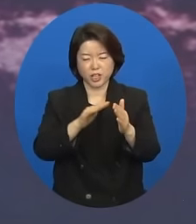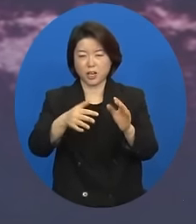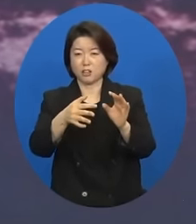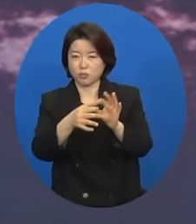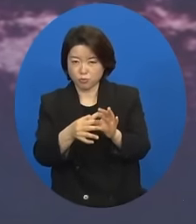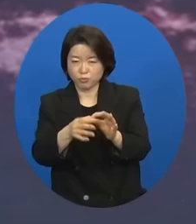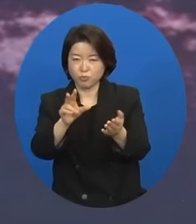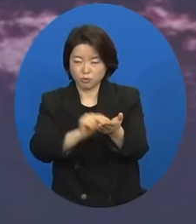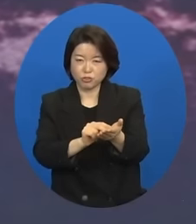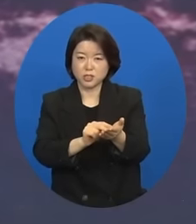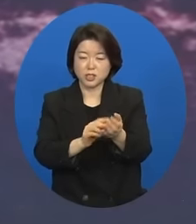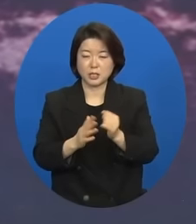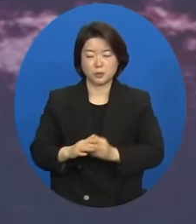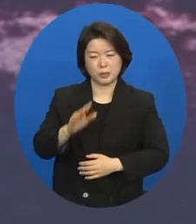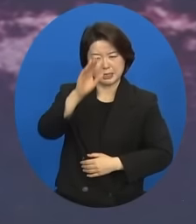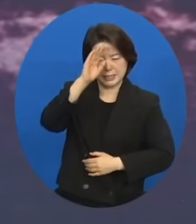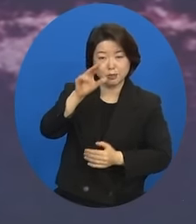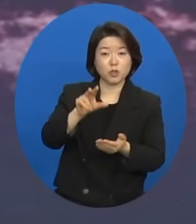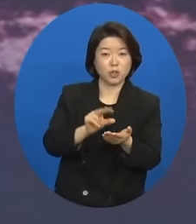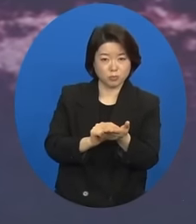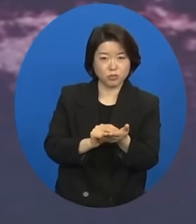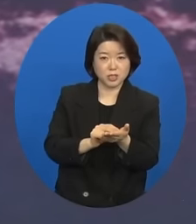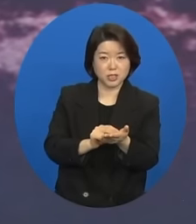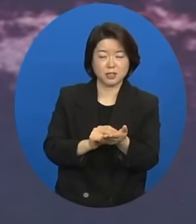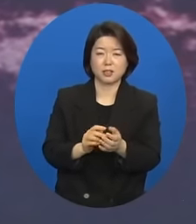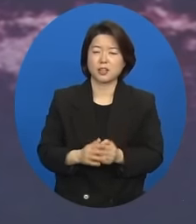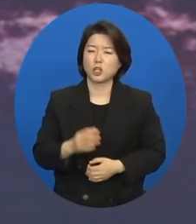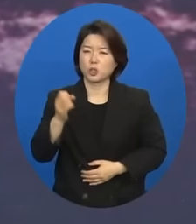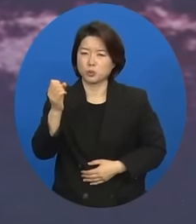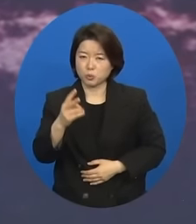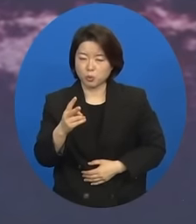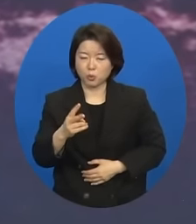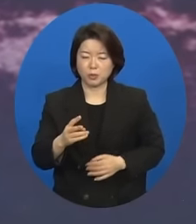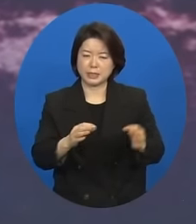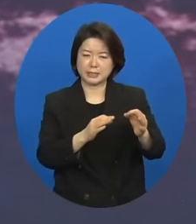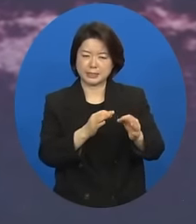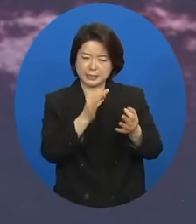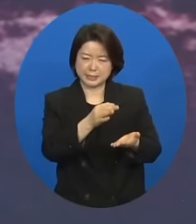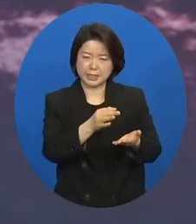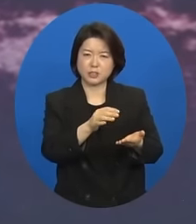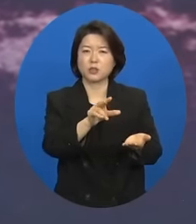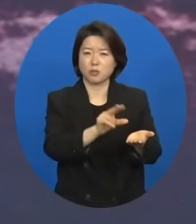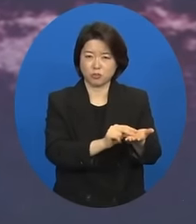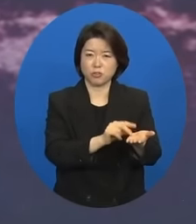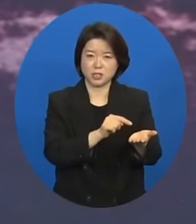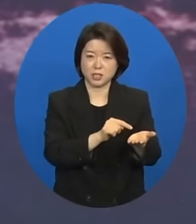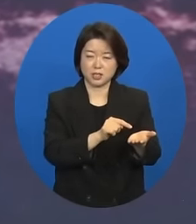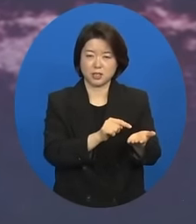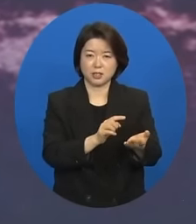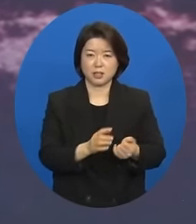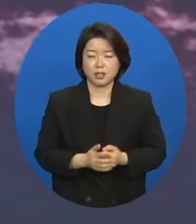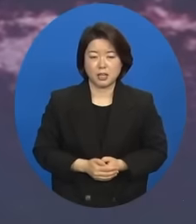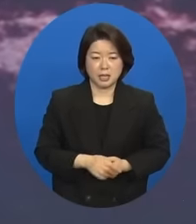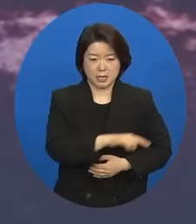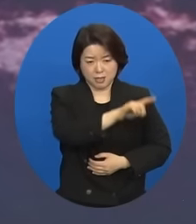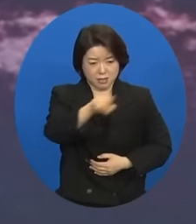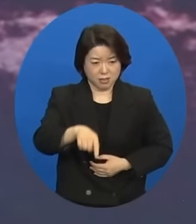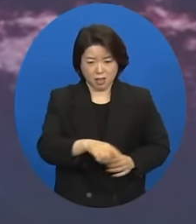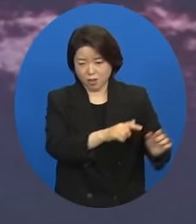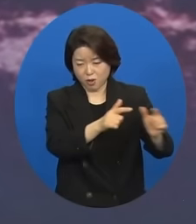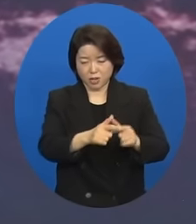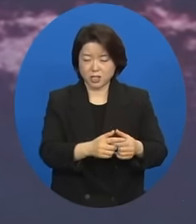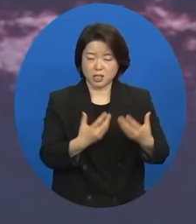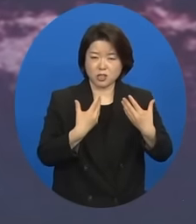문제 질병의 문제 또한 재정의 문제 절망과 같이 해가